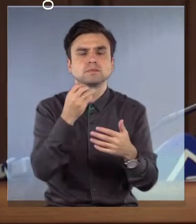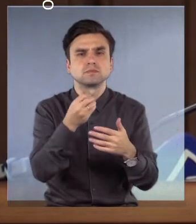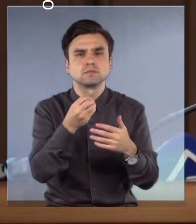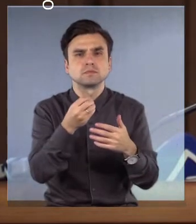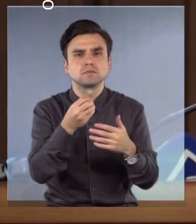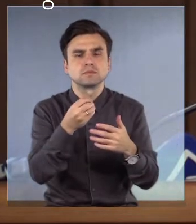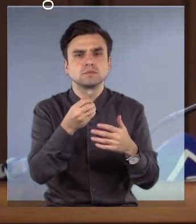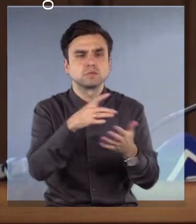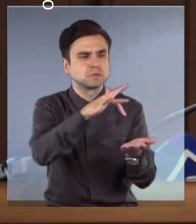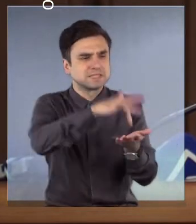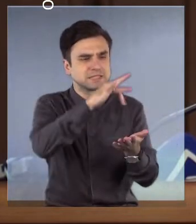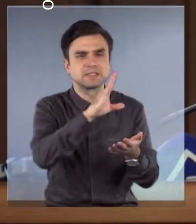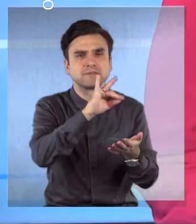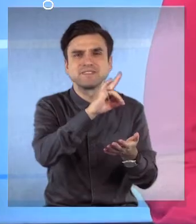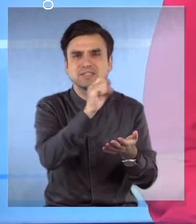адміністрації, в ВІЗА.